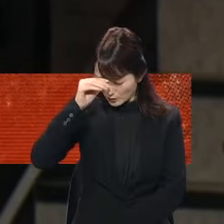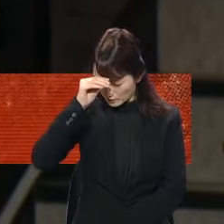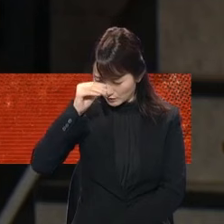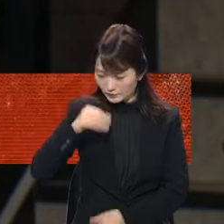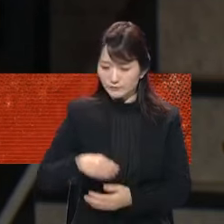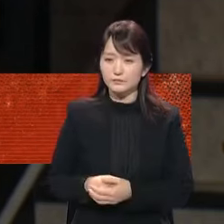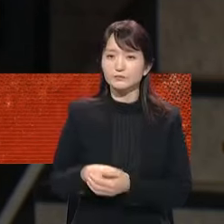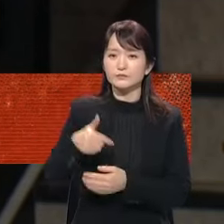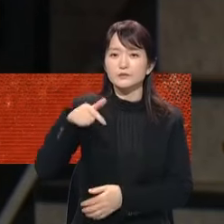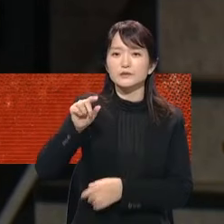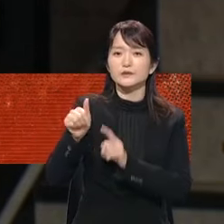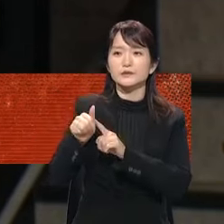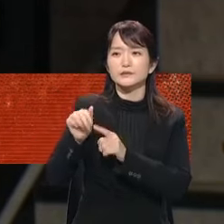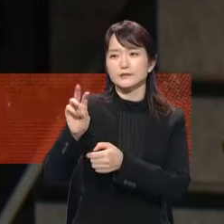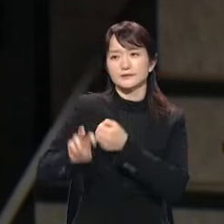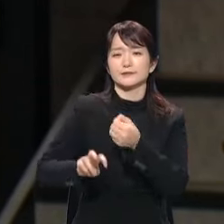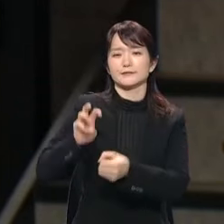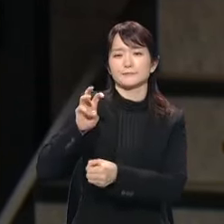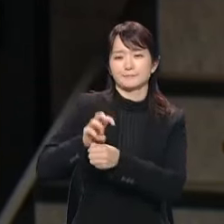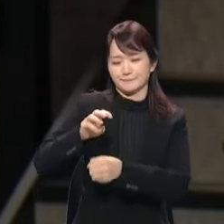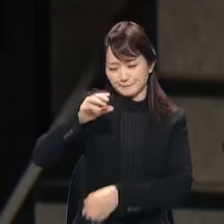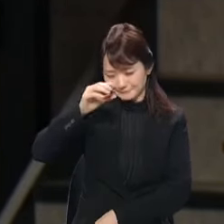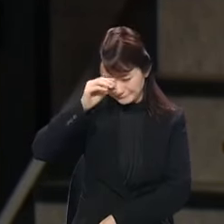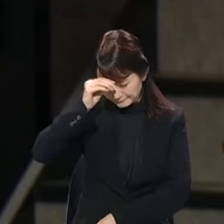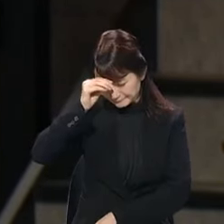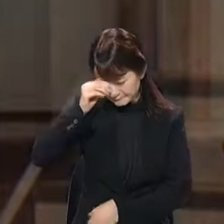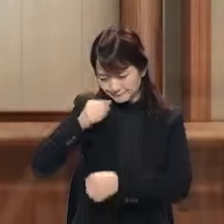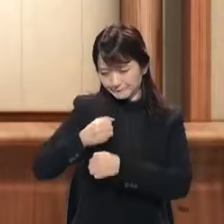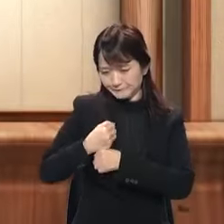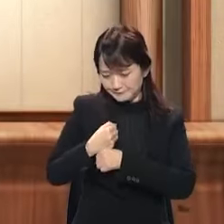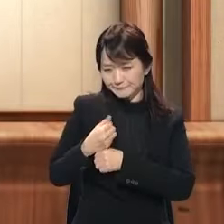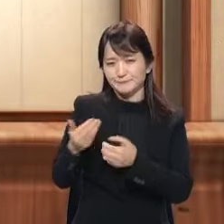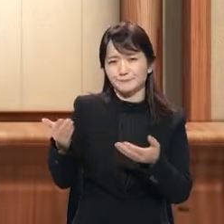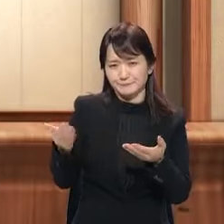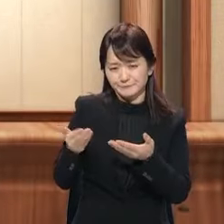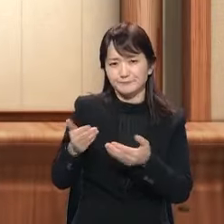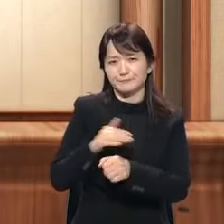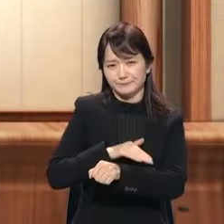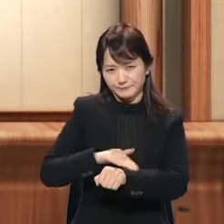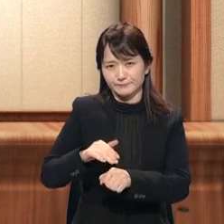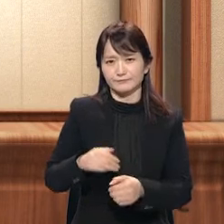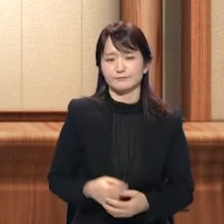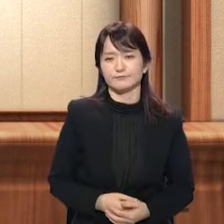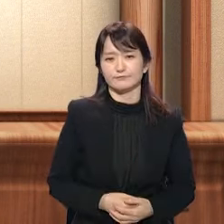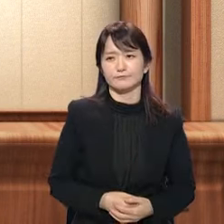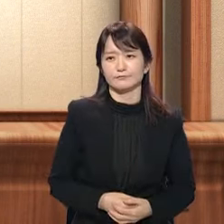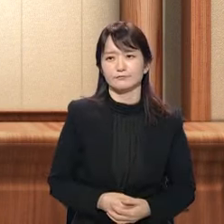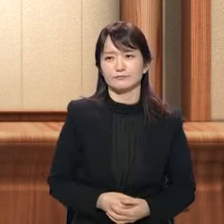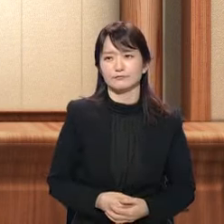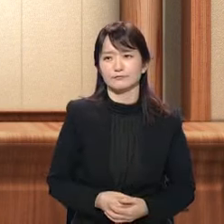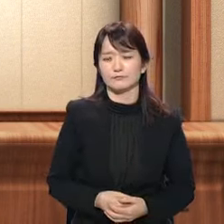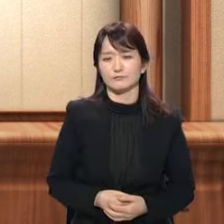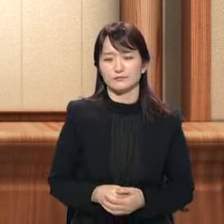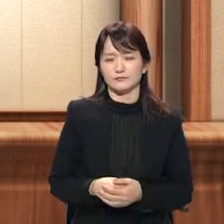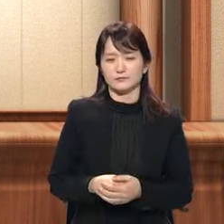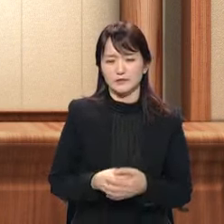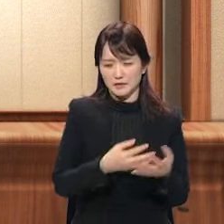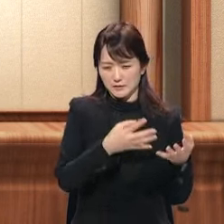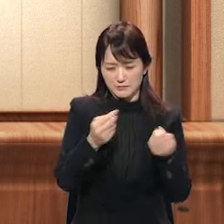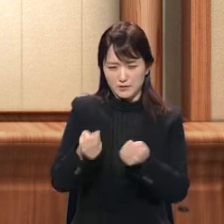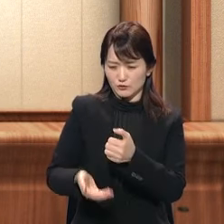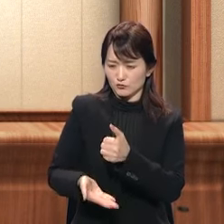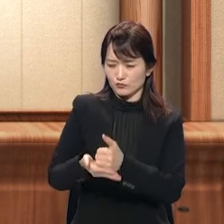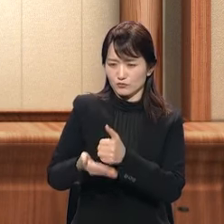강씨가 약 30년간 모범적으로 군 복무를 해 왔고 그 사이에 다수의 표창을 받았다